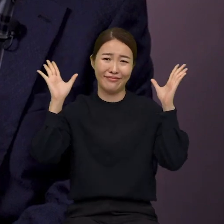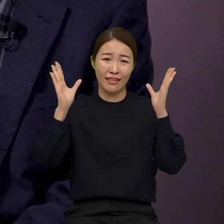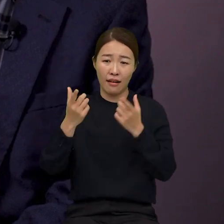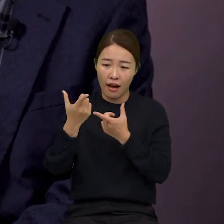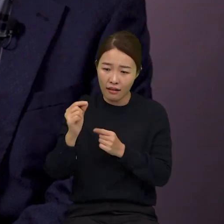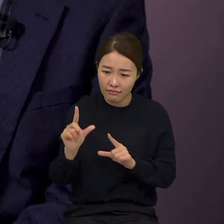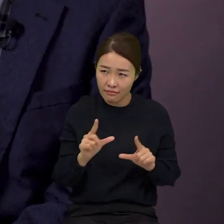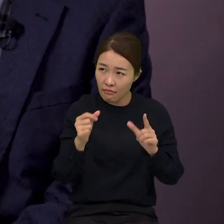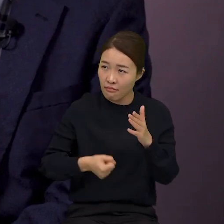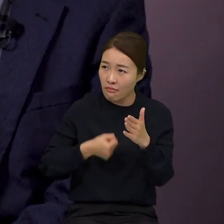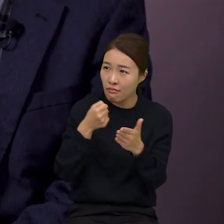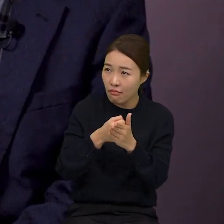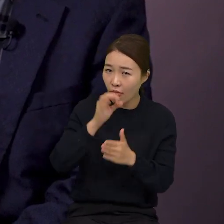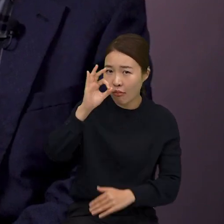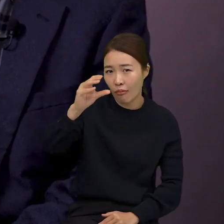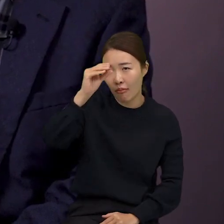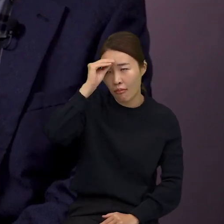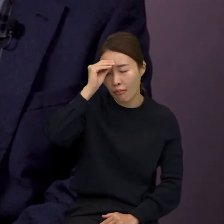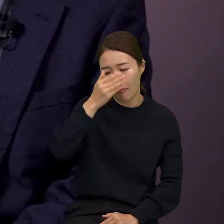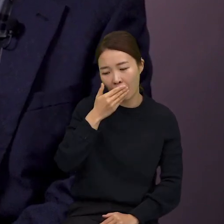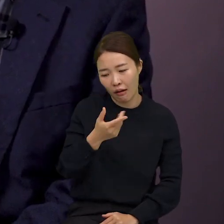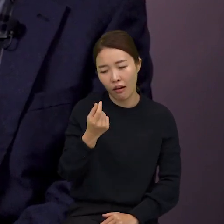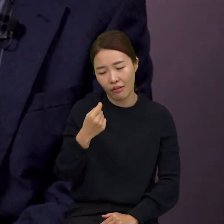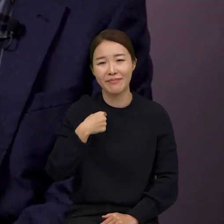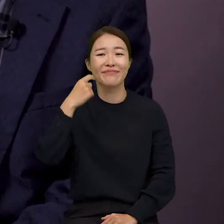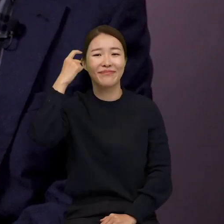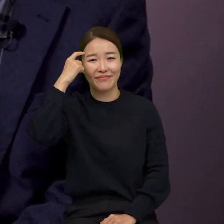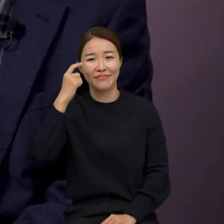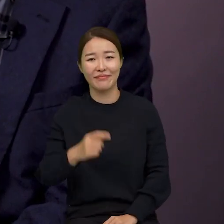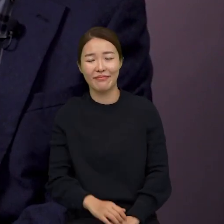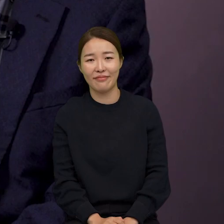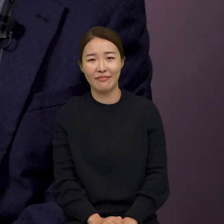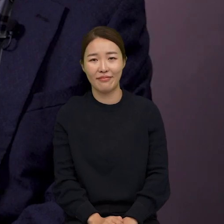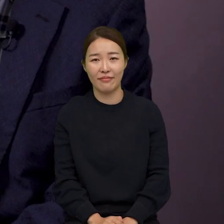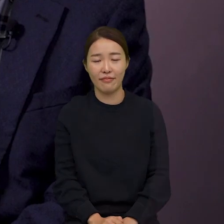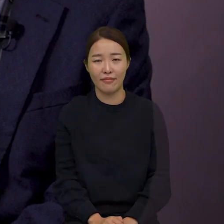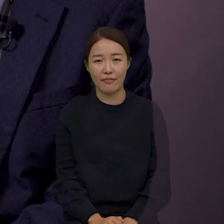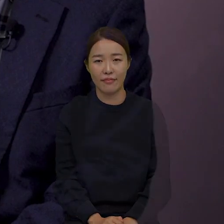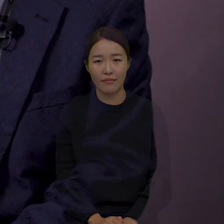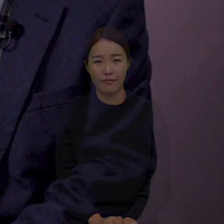막론하고 가치 있는 것이 아닐까 그렇게 생각합니다.